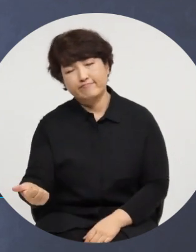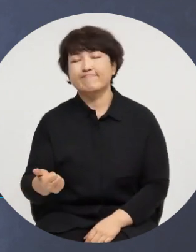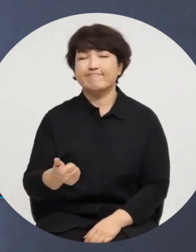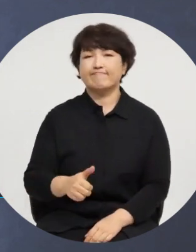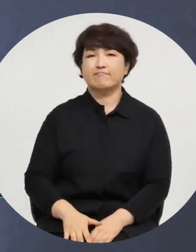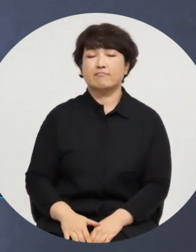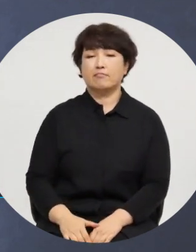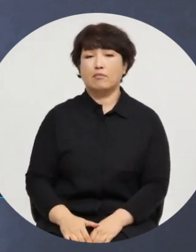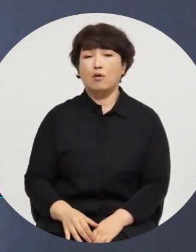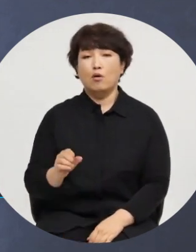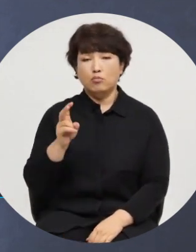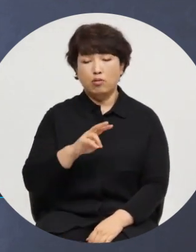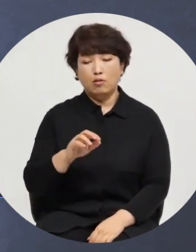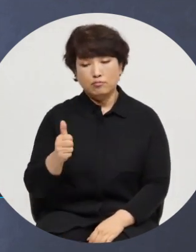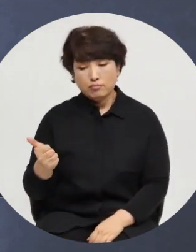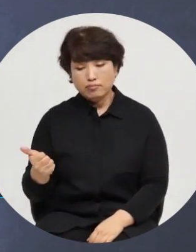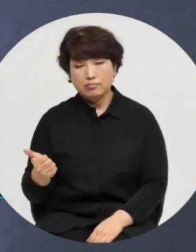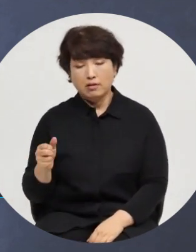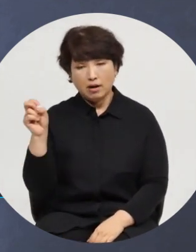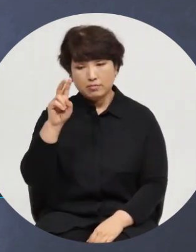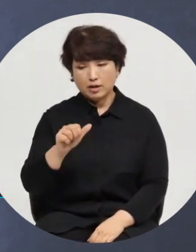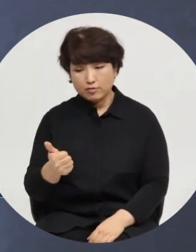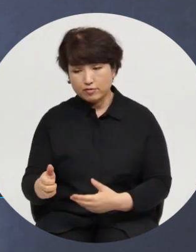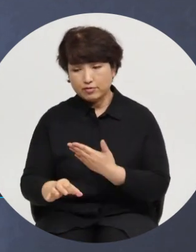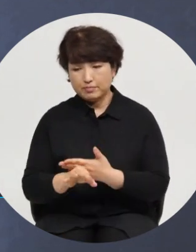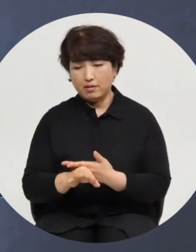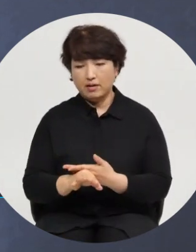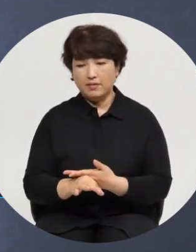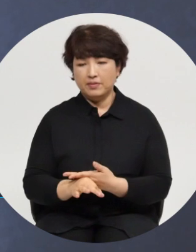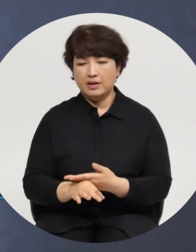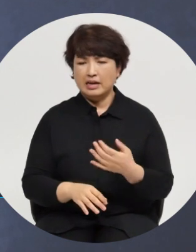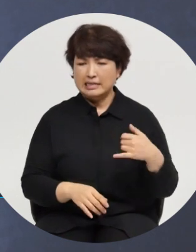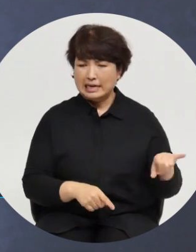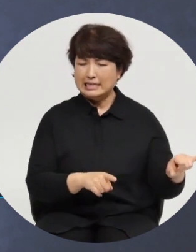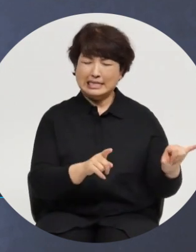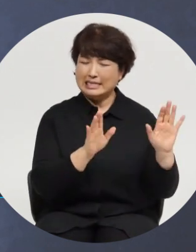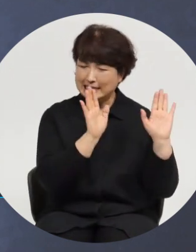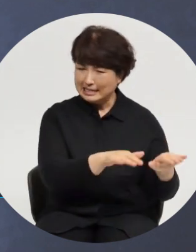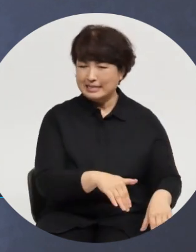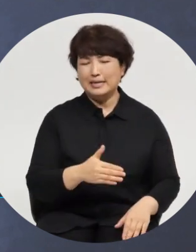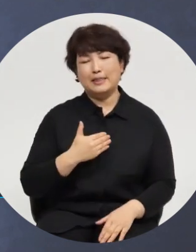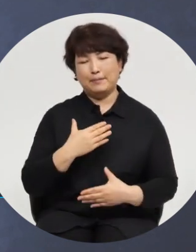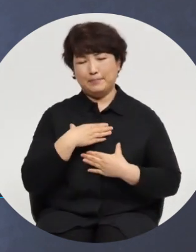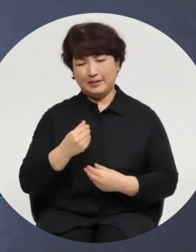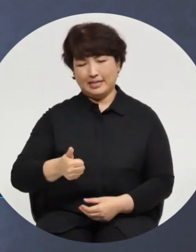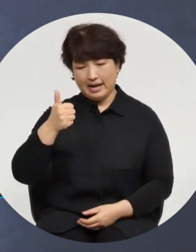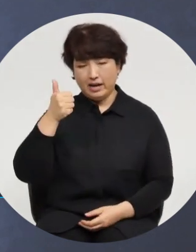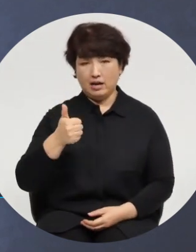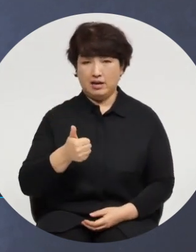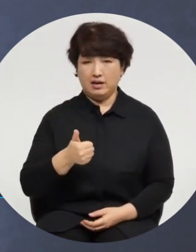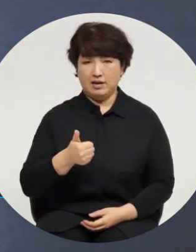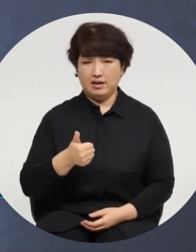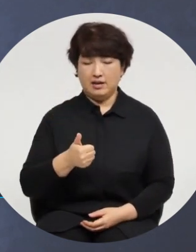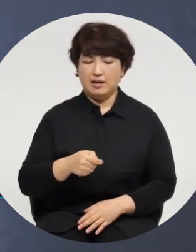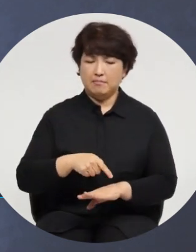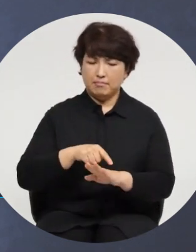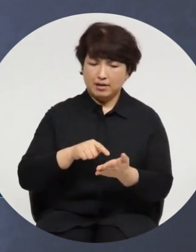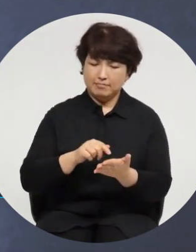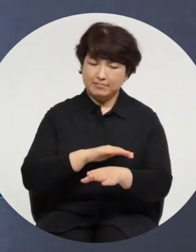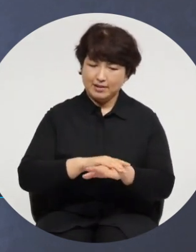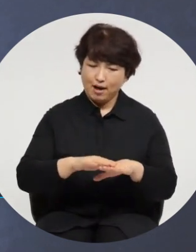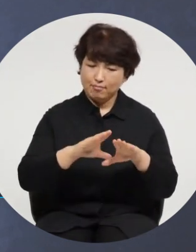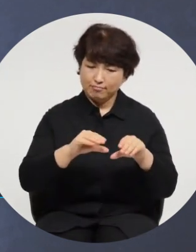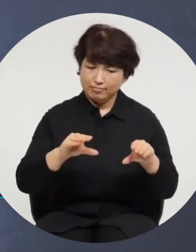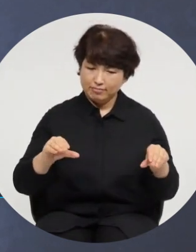아프다 줘야지 이렇게 생각하고 또 꼴까닥 하면 아 이거 뭐에 그 먹어 내 편한게 최고 다 이렇게